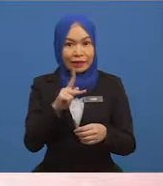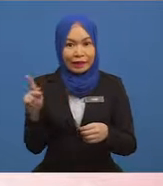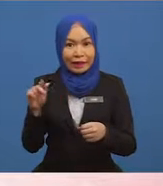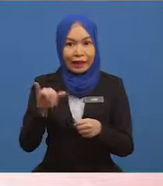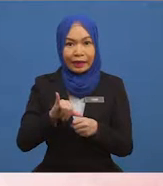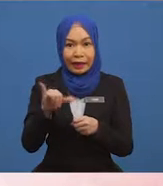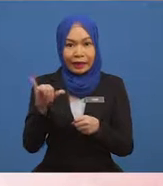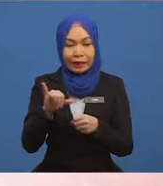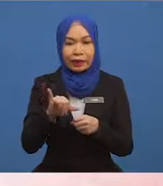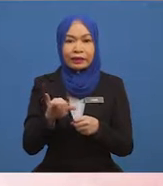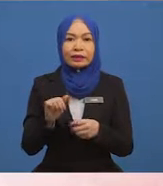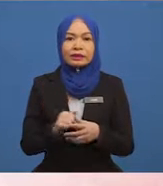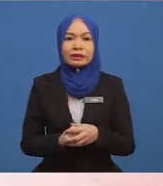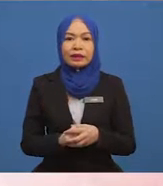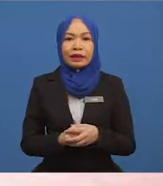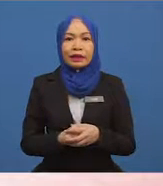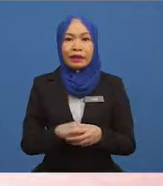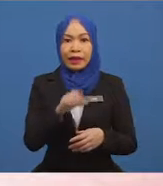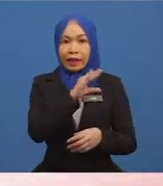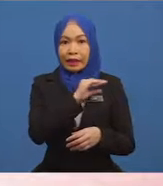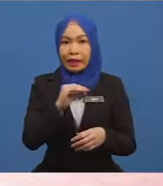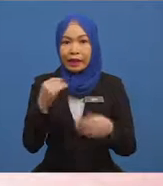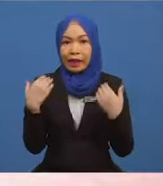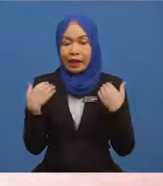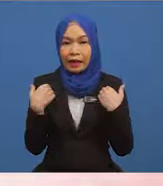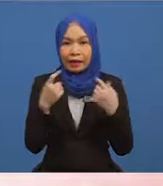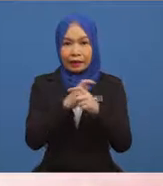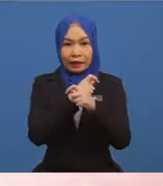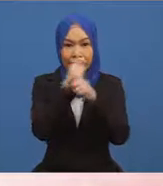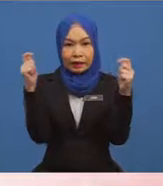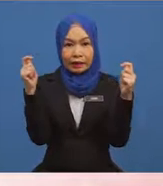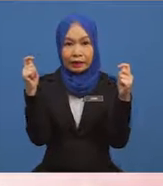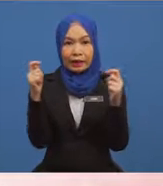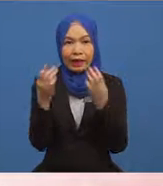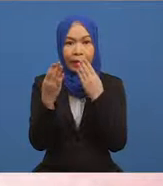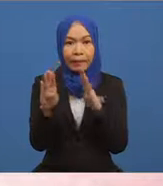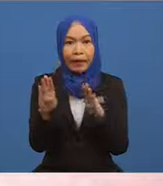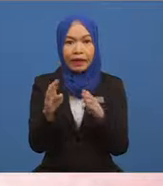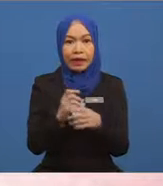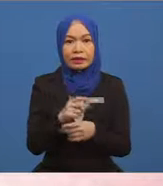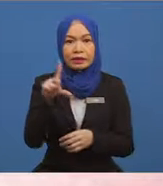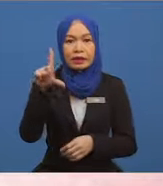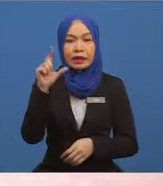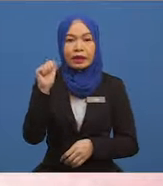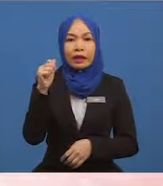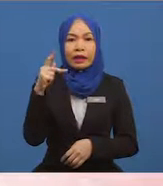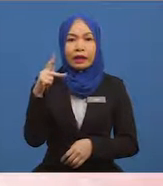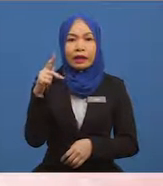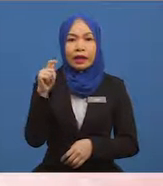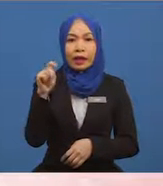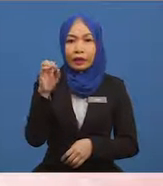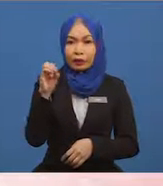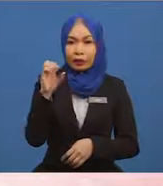Lactobacillus bertindak ke atas laktosa, iaitu gula susu, dan menukarkannya